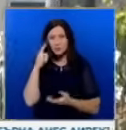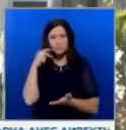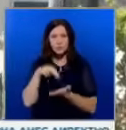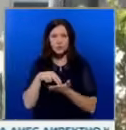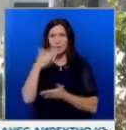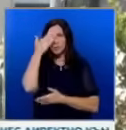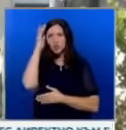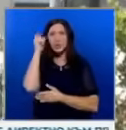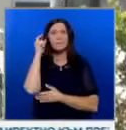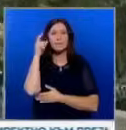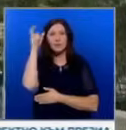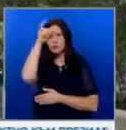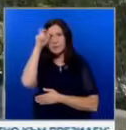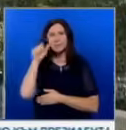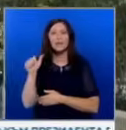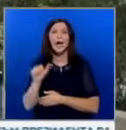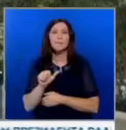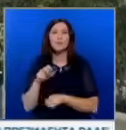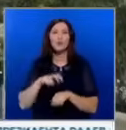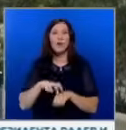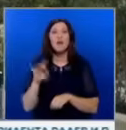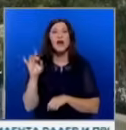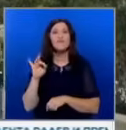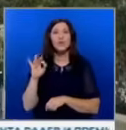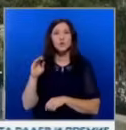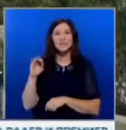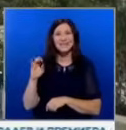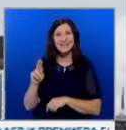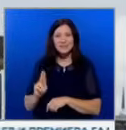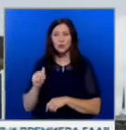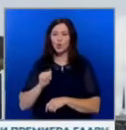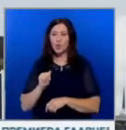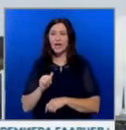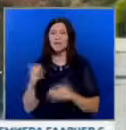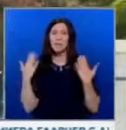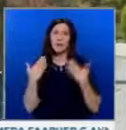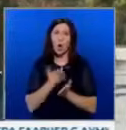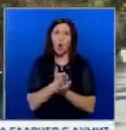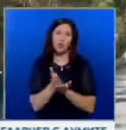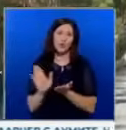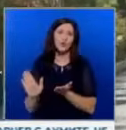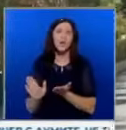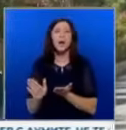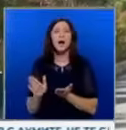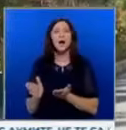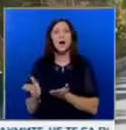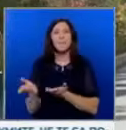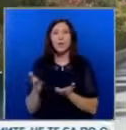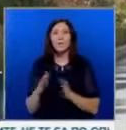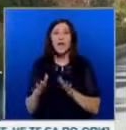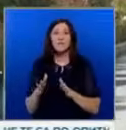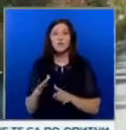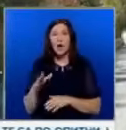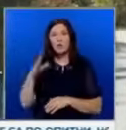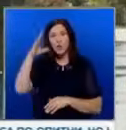на почетния председател на ДПС Ахмед Доган в Росенец, но от охраната на парка отклониха поканата ни. Евентуално господин Доган иска